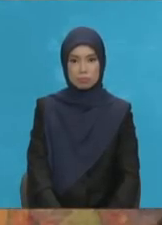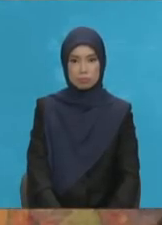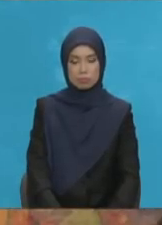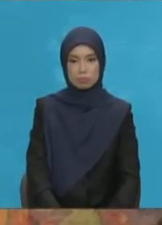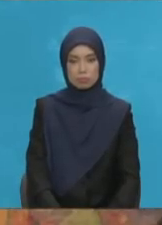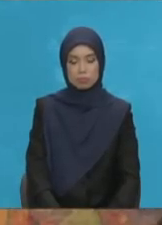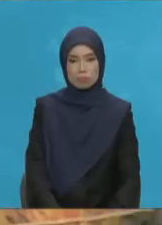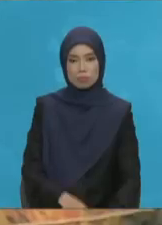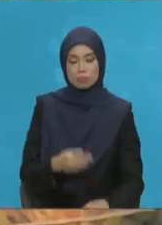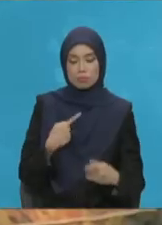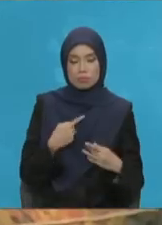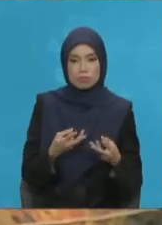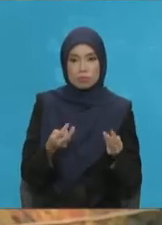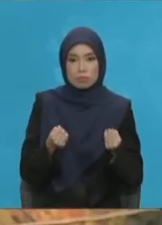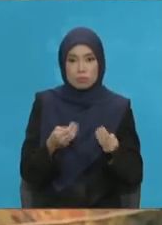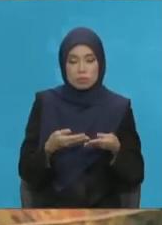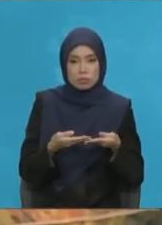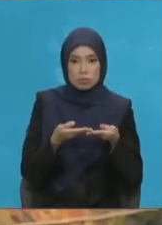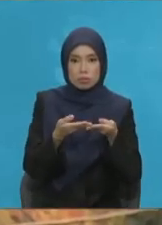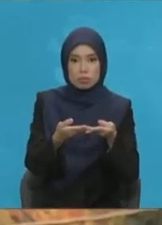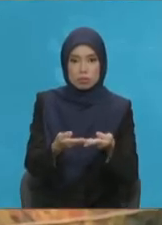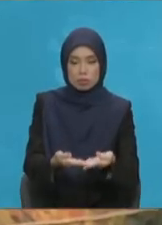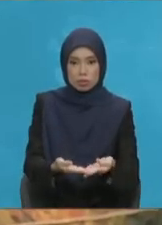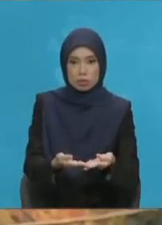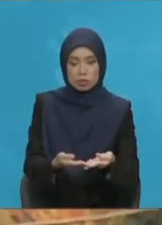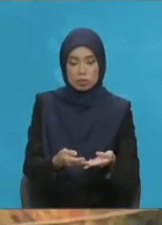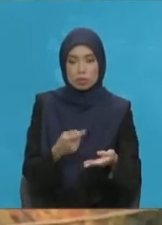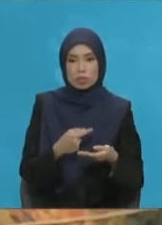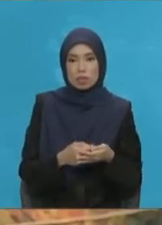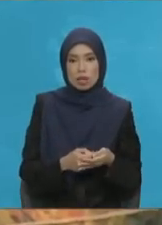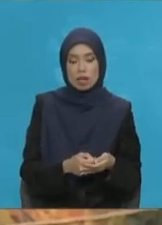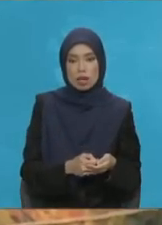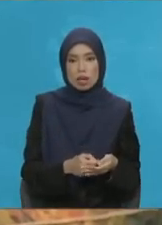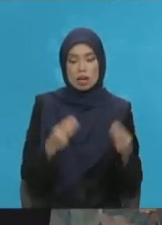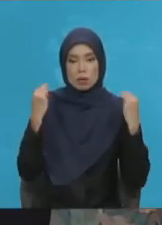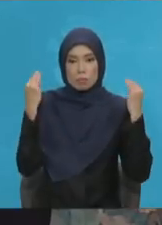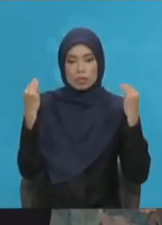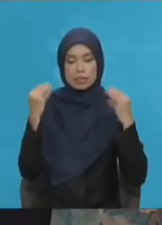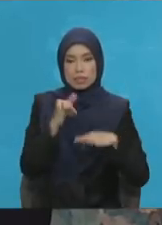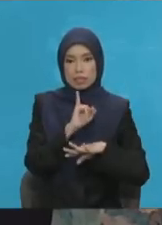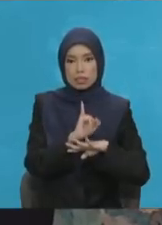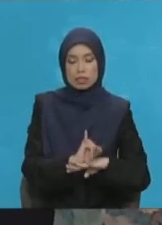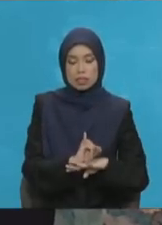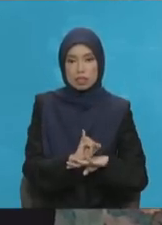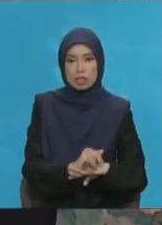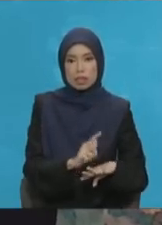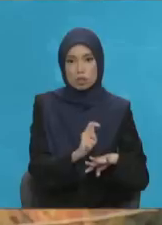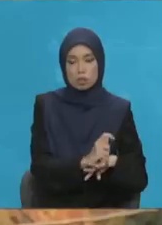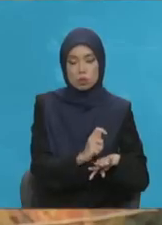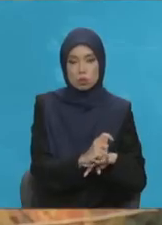kan majelis istiadat ngantar tanda diraja dan petunangan derajat Dahsyat